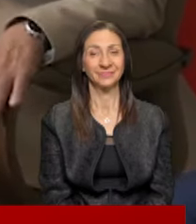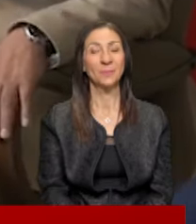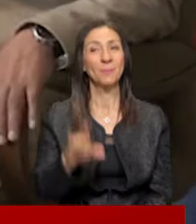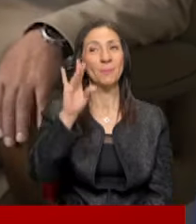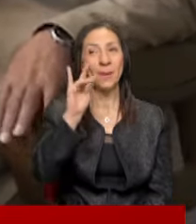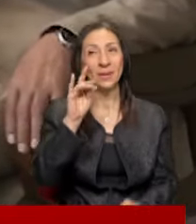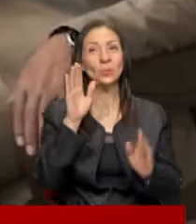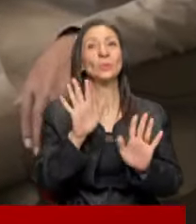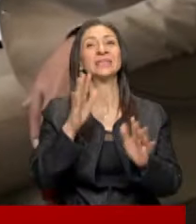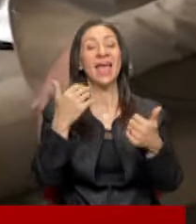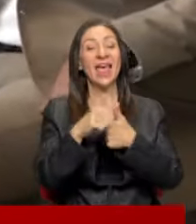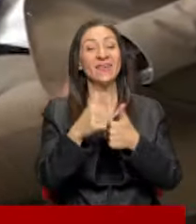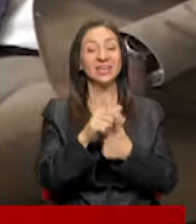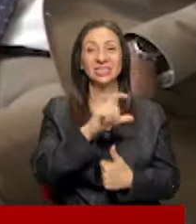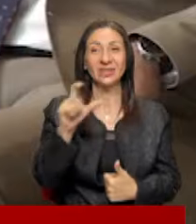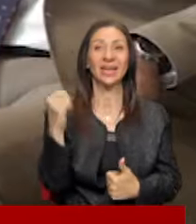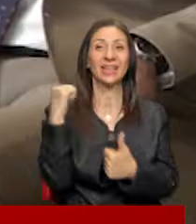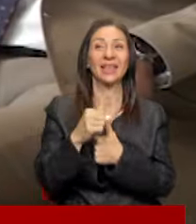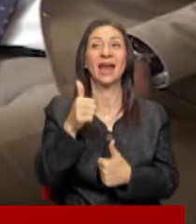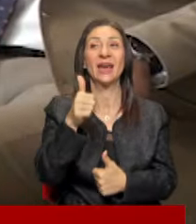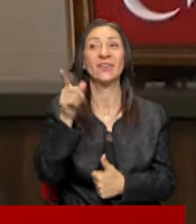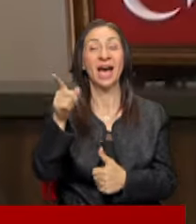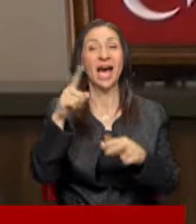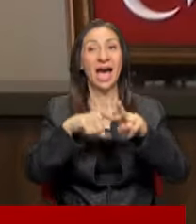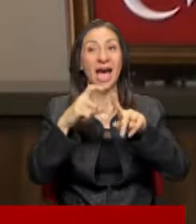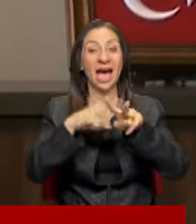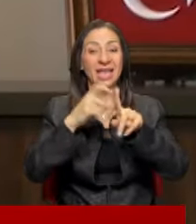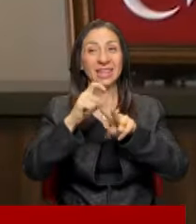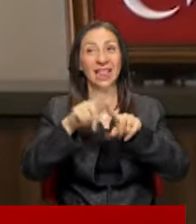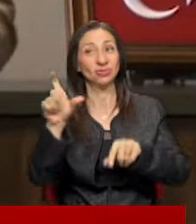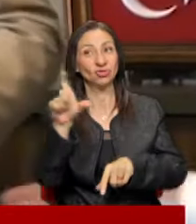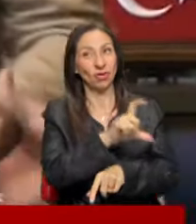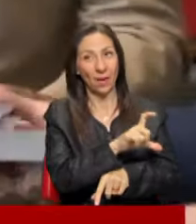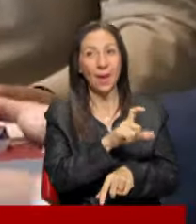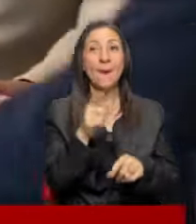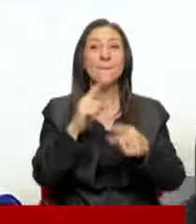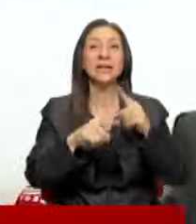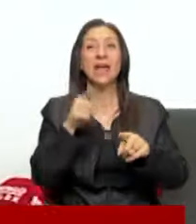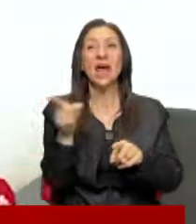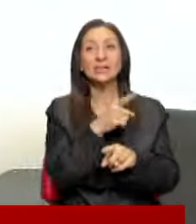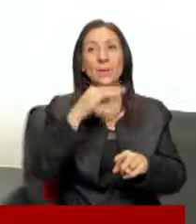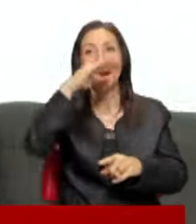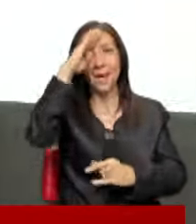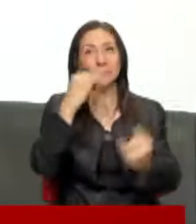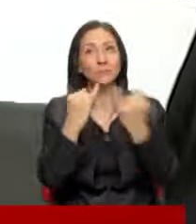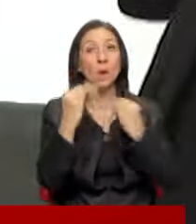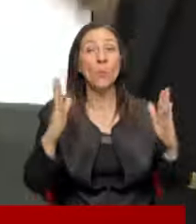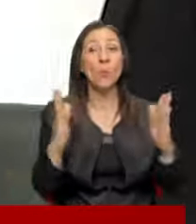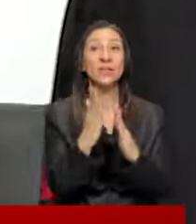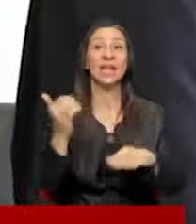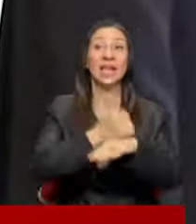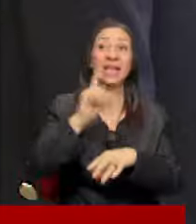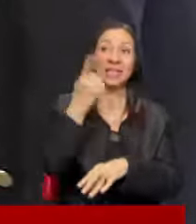MHP'li Durmaz'ın evlilik yanıtı yeniden Refah Partili aydal'ın cevabı partiler arası bayramlaşmada muhalefetin